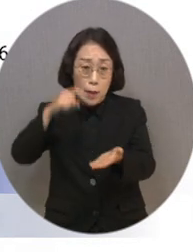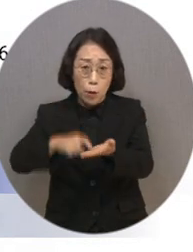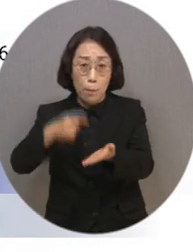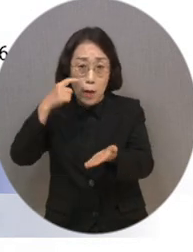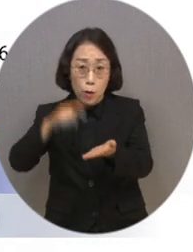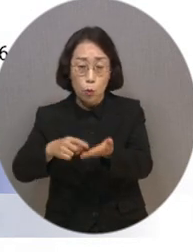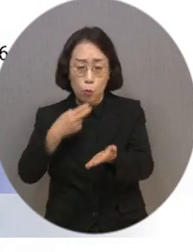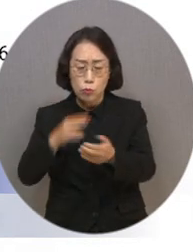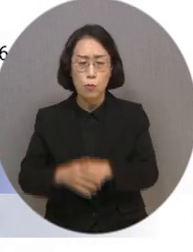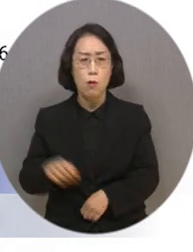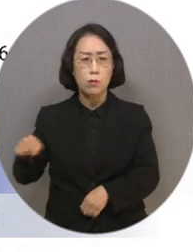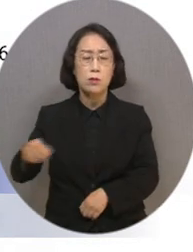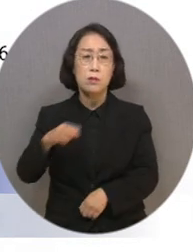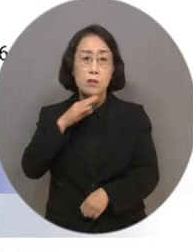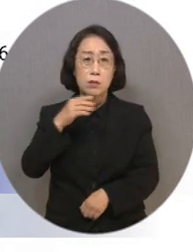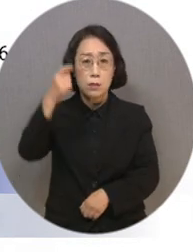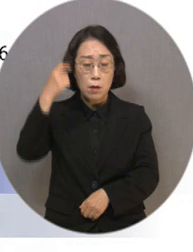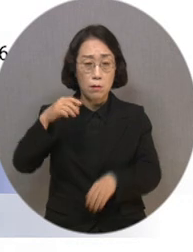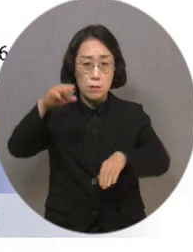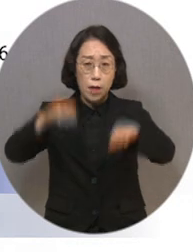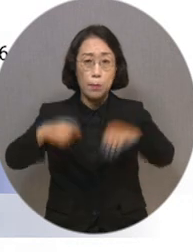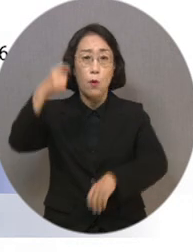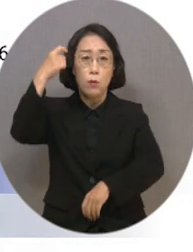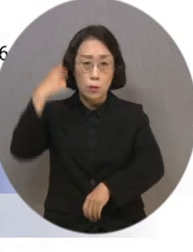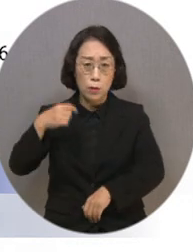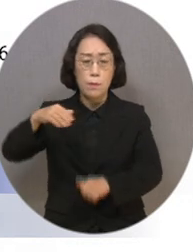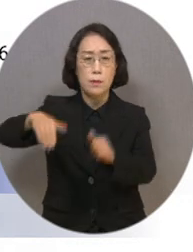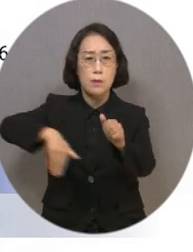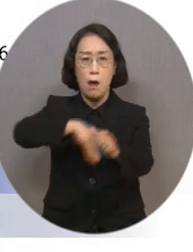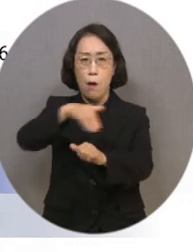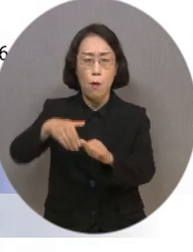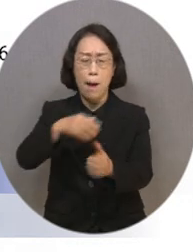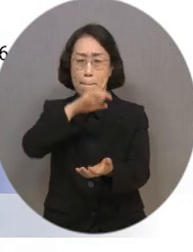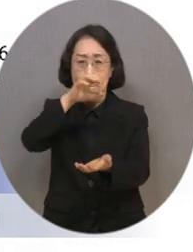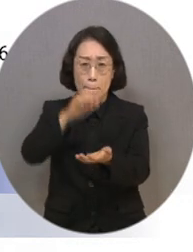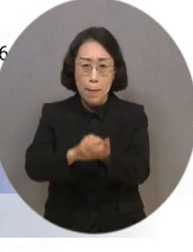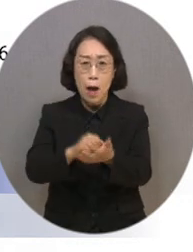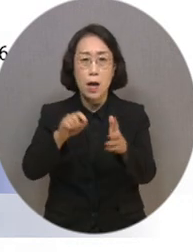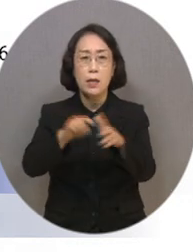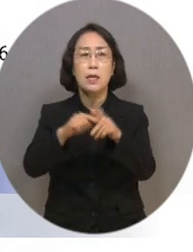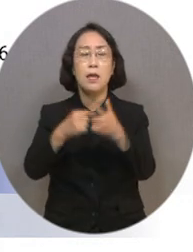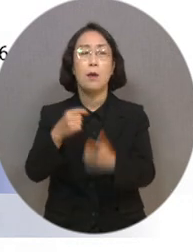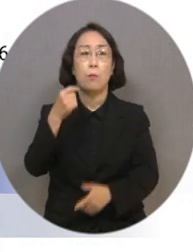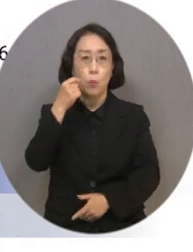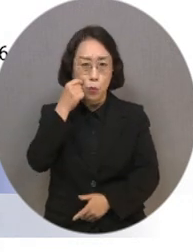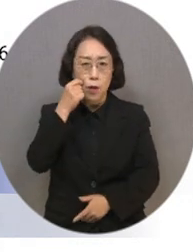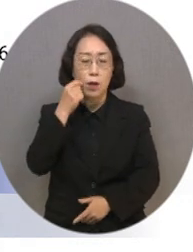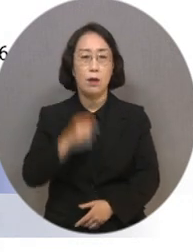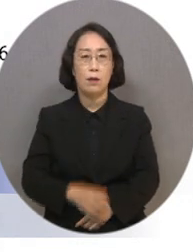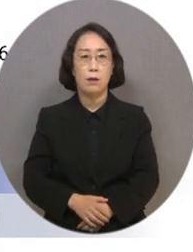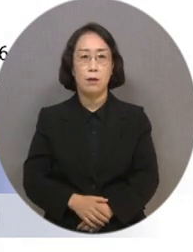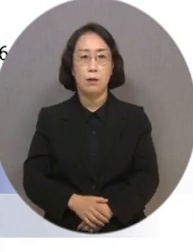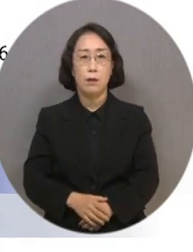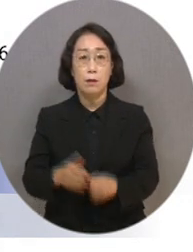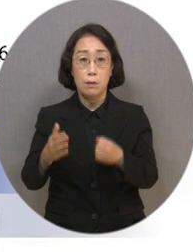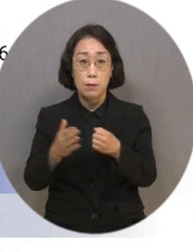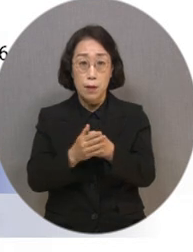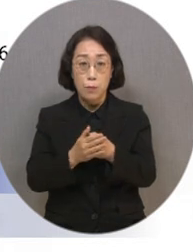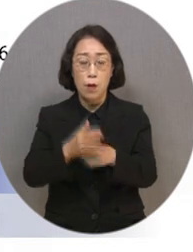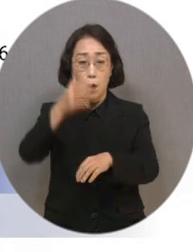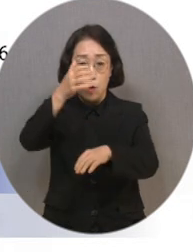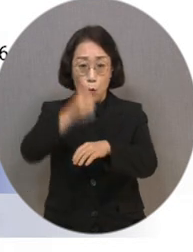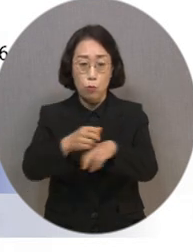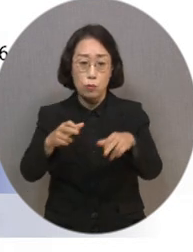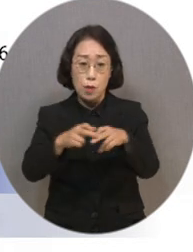피해자가 겪은 차별의 맥락과 구체적인 상황을 제대로 이해하지 못할 가능성이 큰데요이는 결국